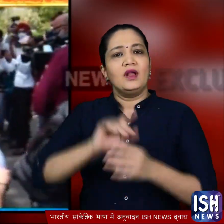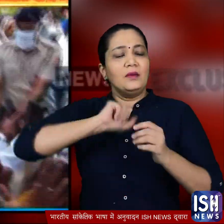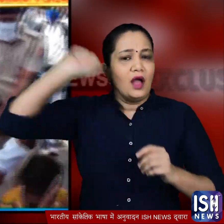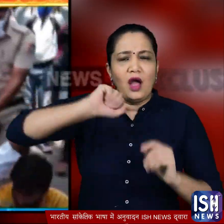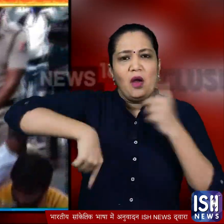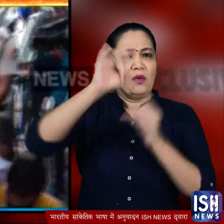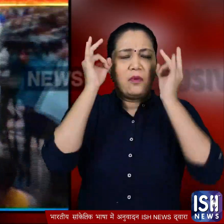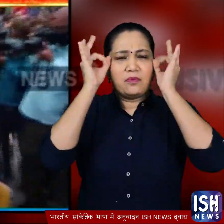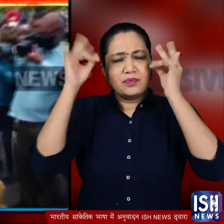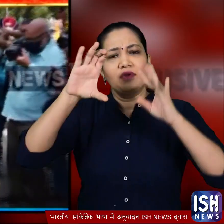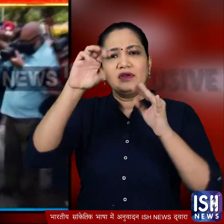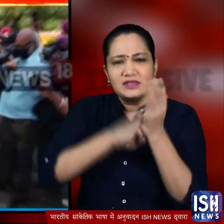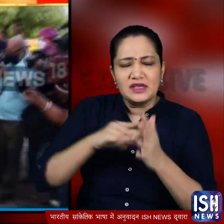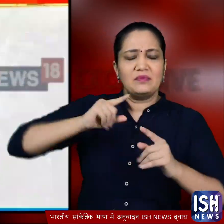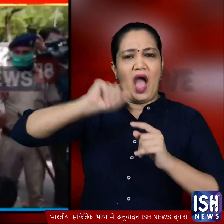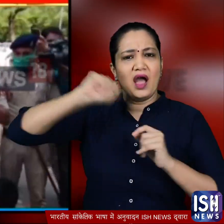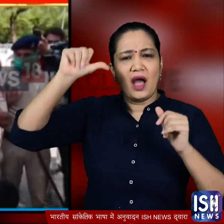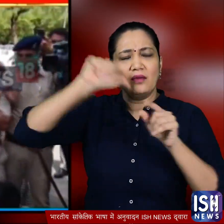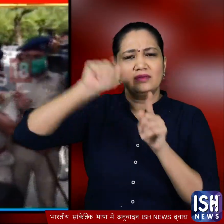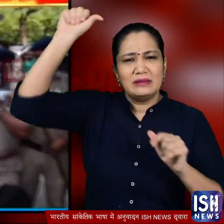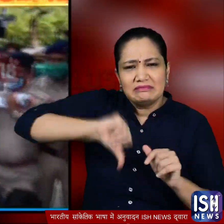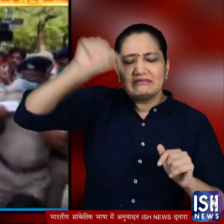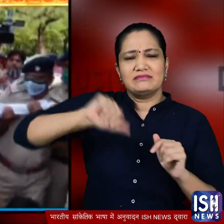भड़क गए और मुख्यमंत्री के खिलाफ नारे लगाने लगे।